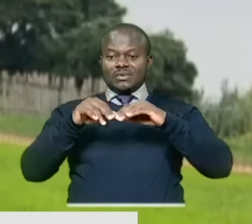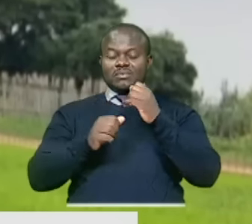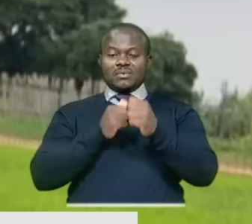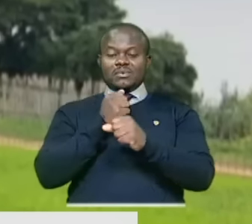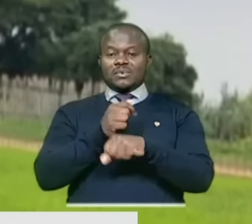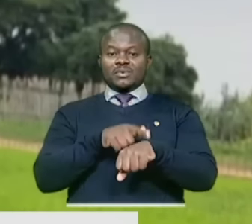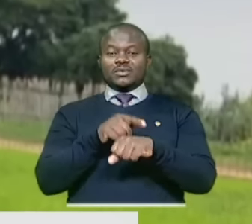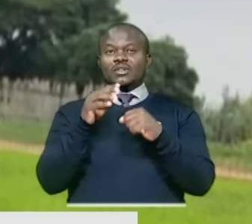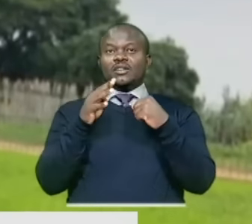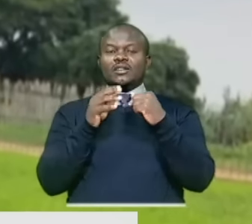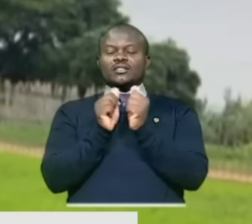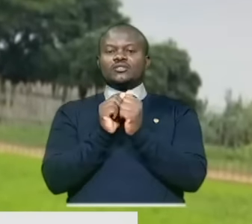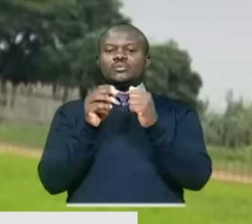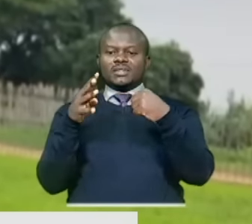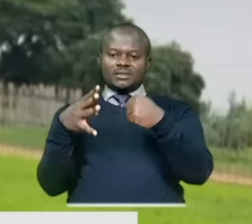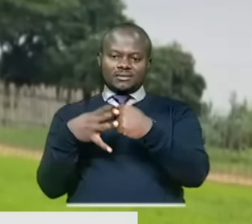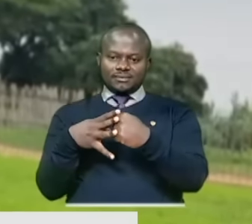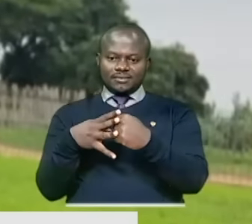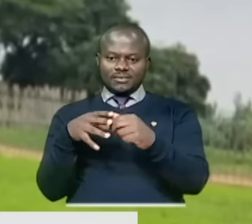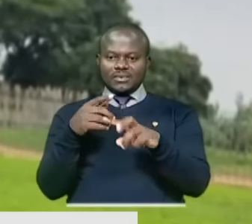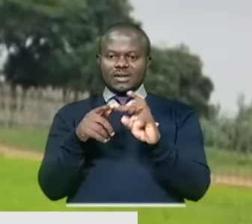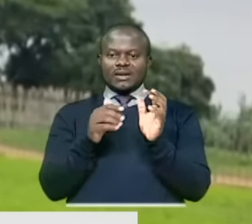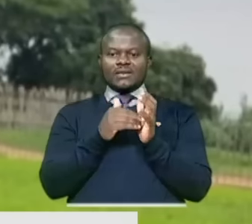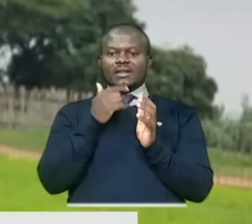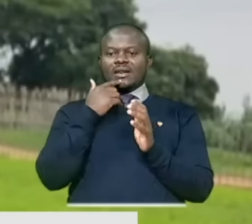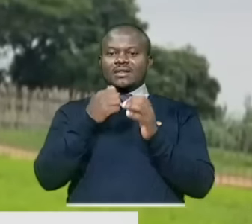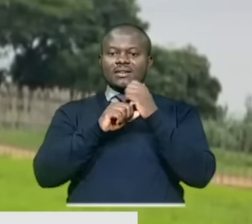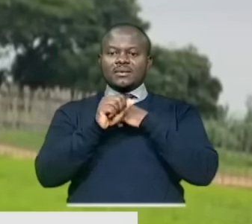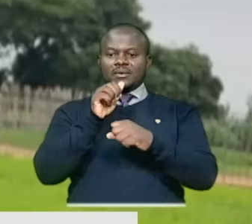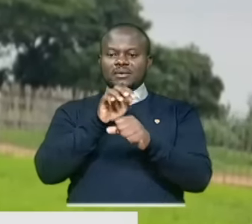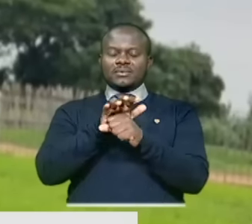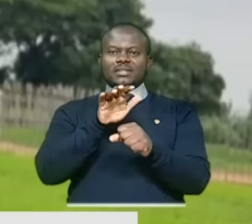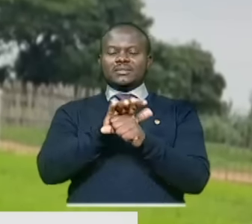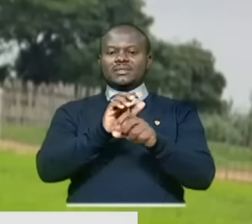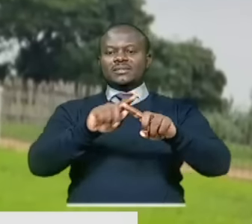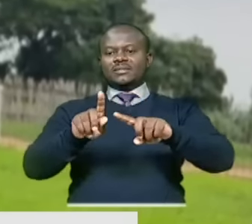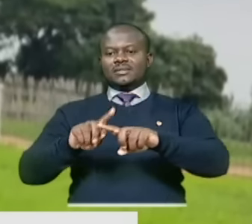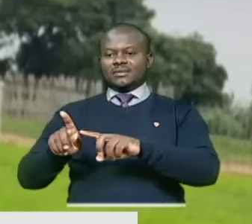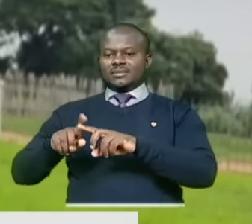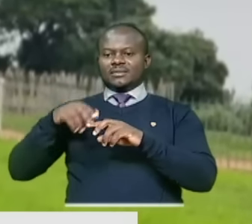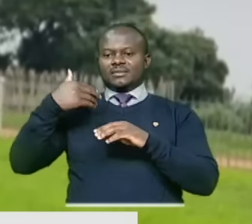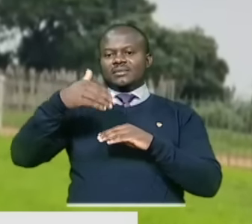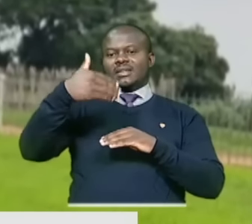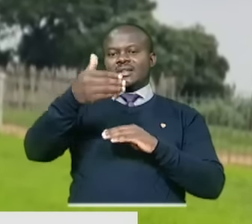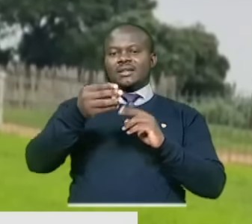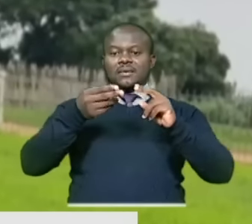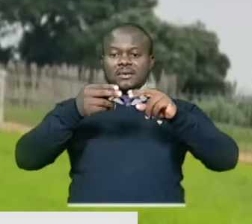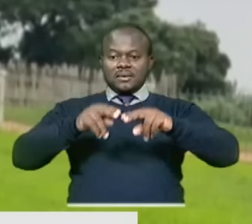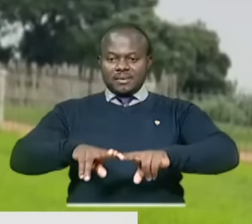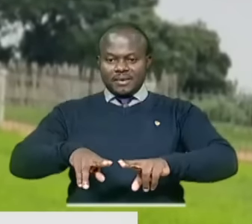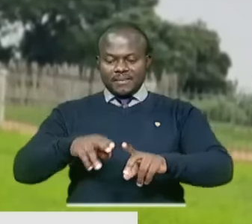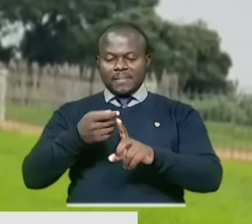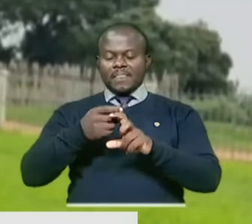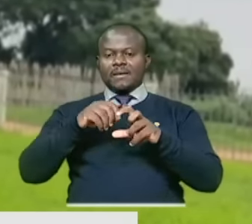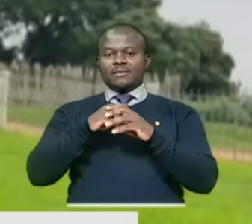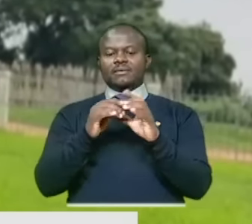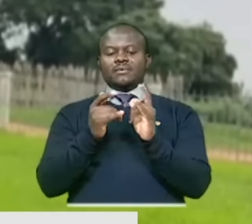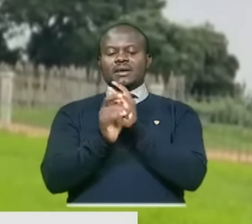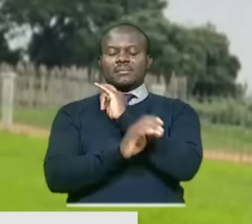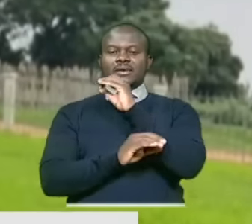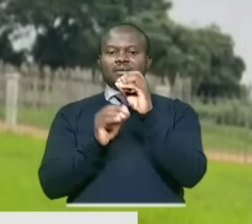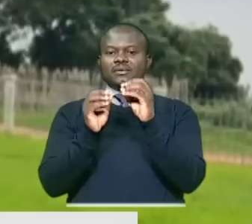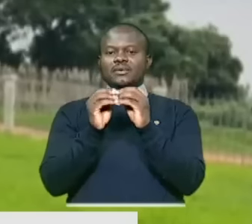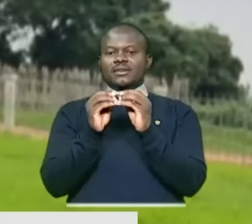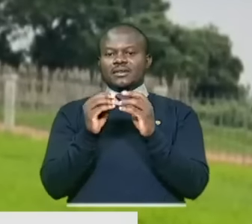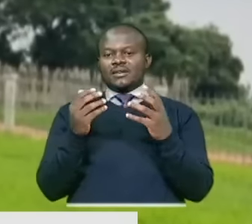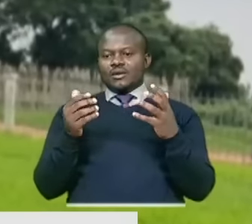nshuro ya 19 ariko hari ibikorwa byinshi bitandukanye byagiye biba bikomotse ku nama y'igihugu y'umushyikirano ndatanga